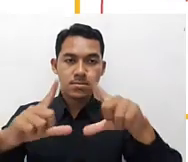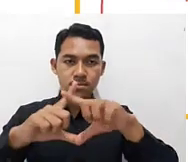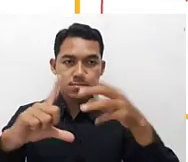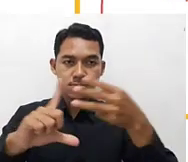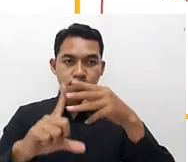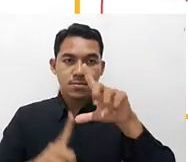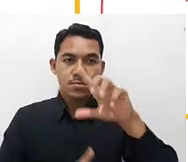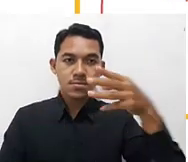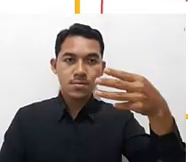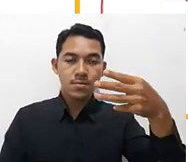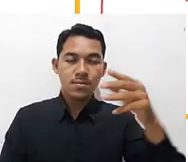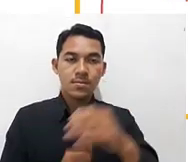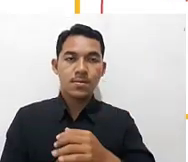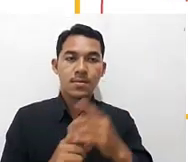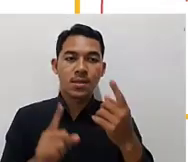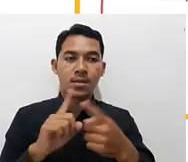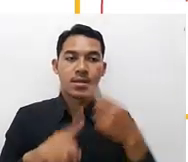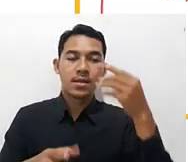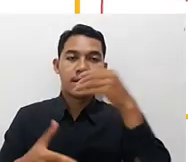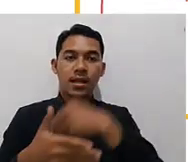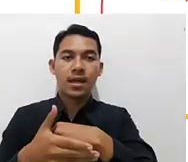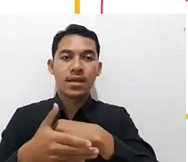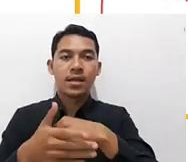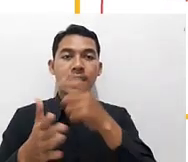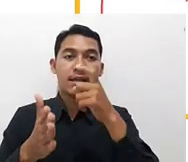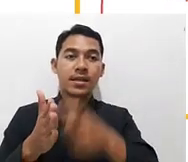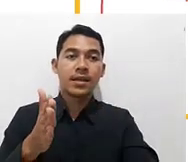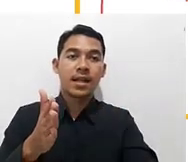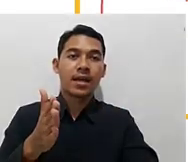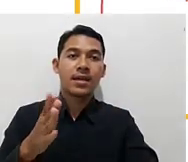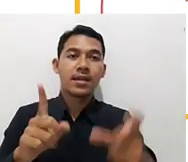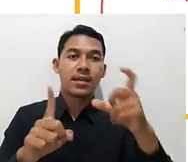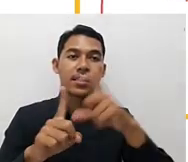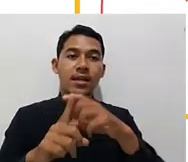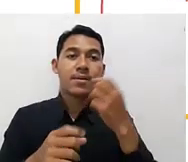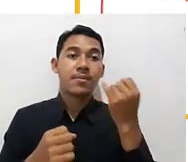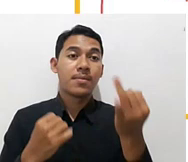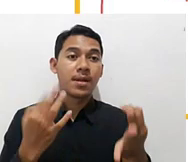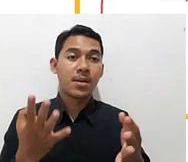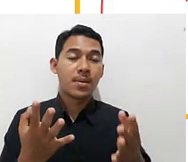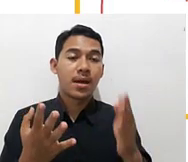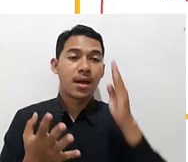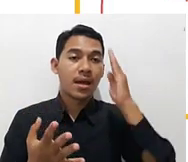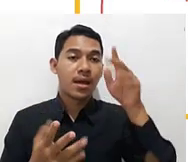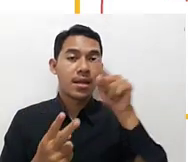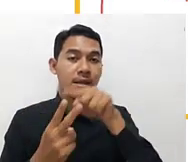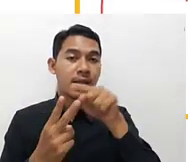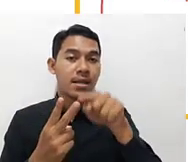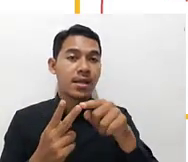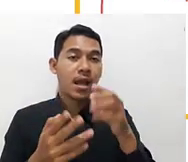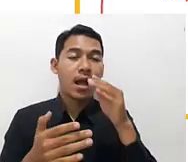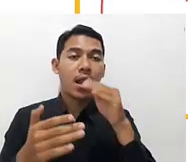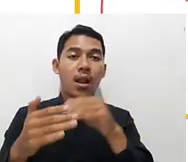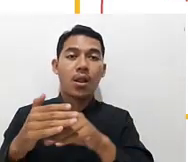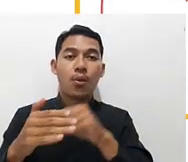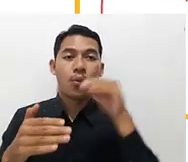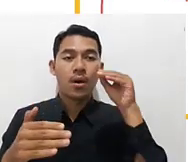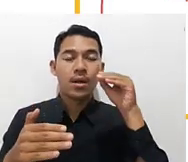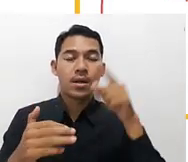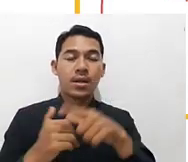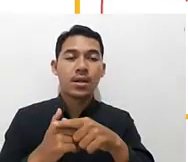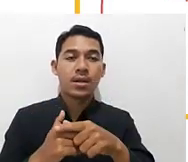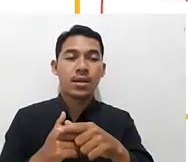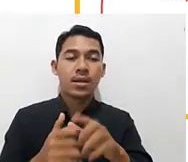juga nilai dari D-nya, input dari D-nya berapa, dia bakal mempengaruhi dari keluarannya. Nah, inputnya itu ada D, sementara clocknya ini hanya